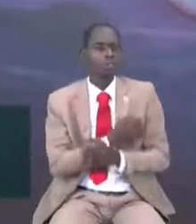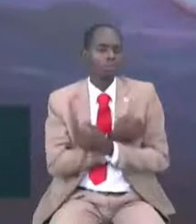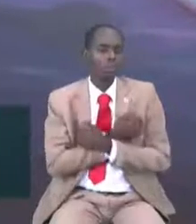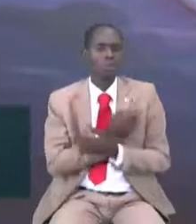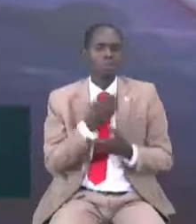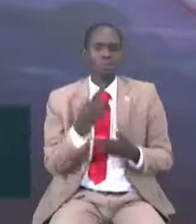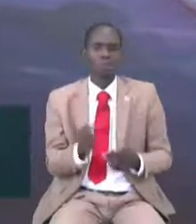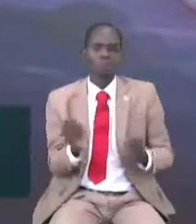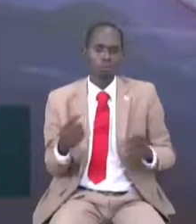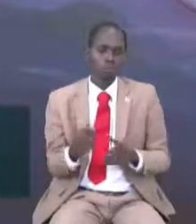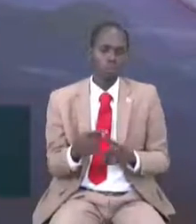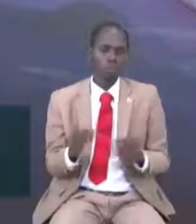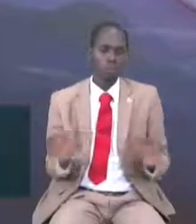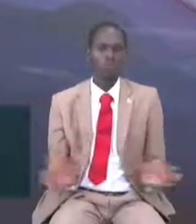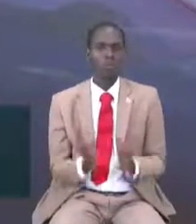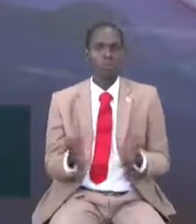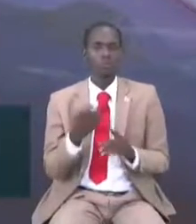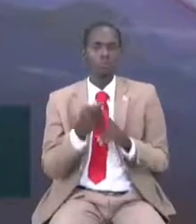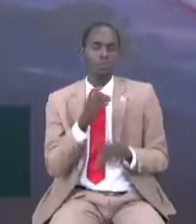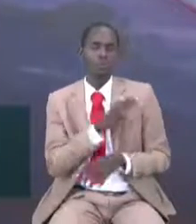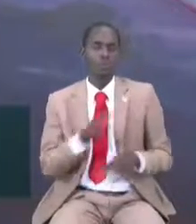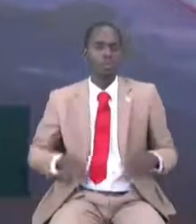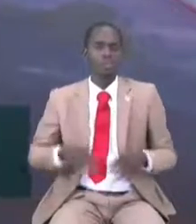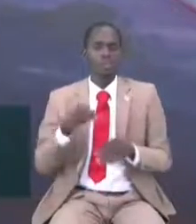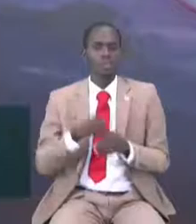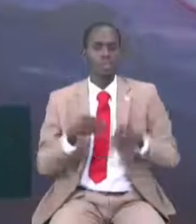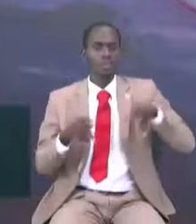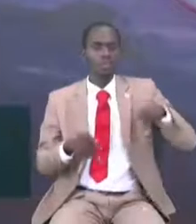2, verset 9. Philippiens 2,